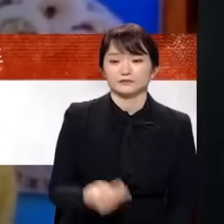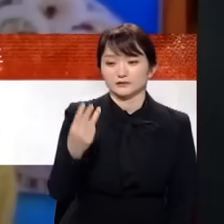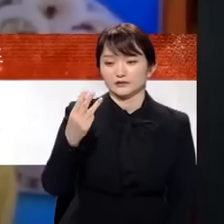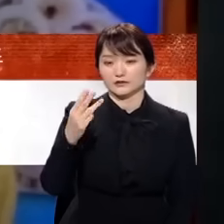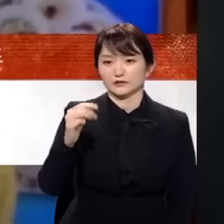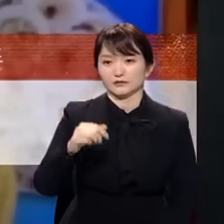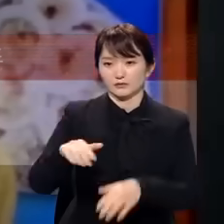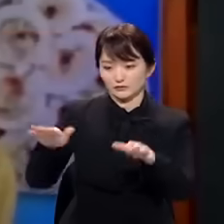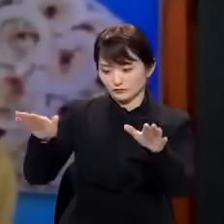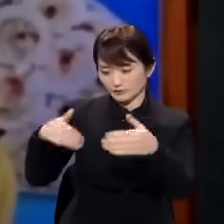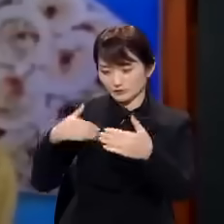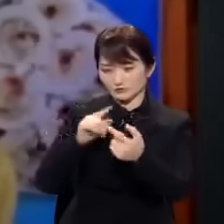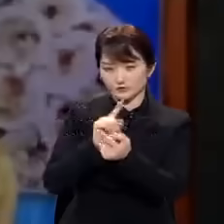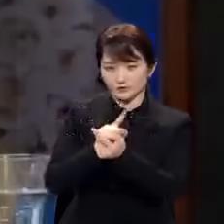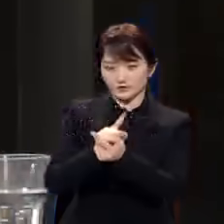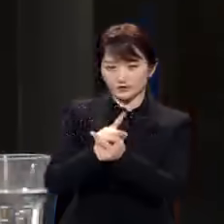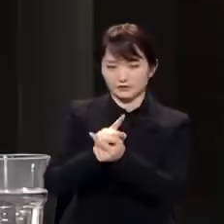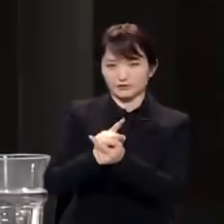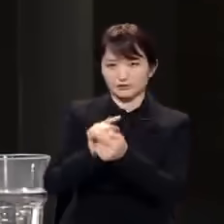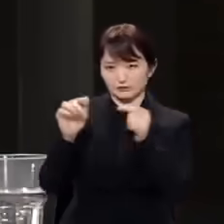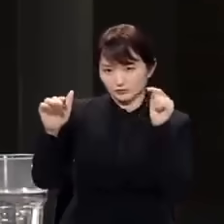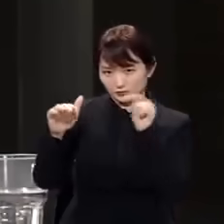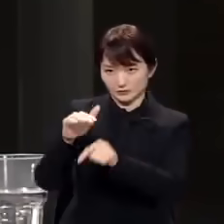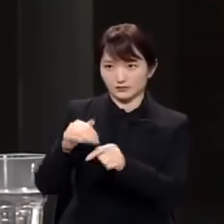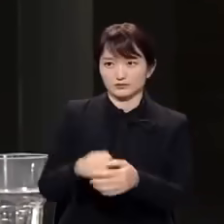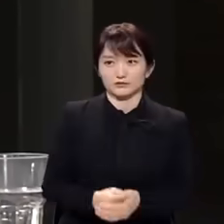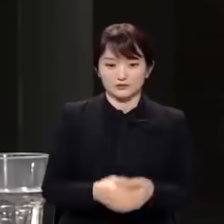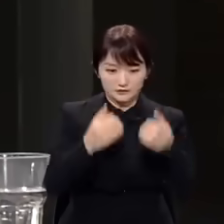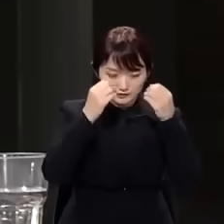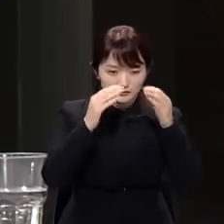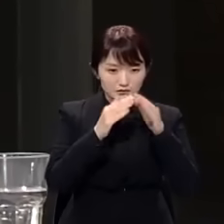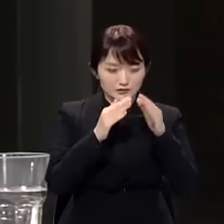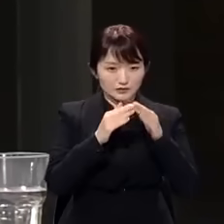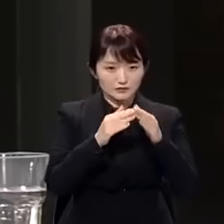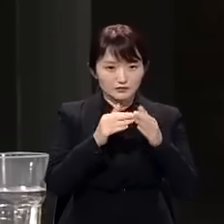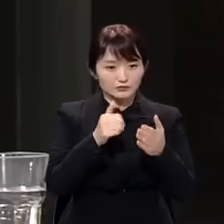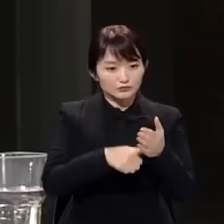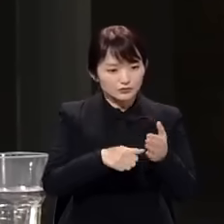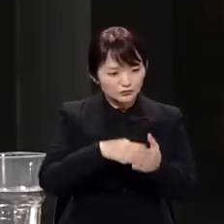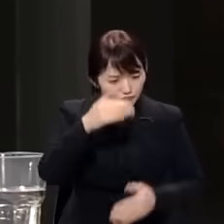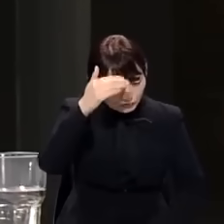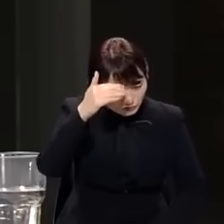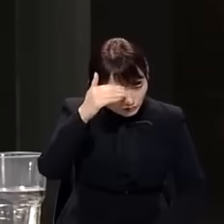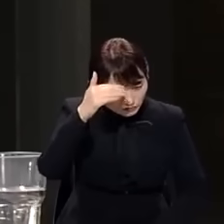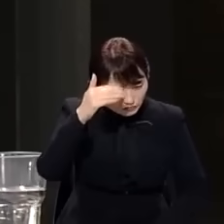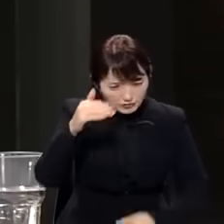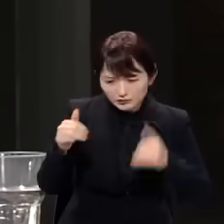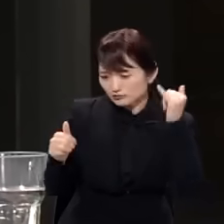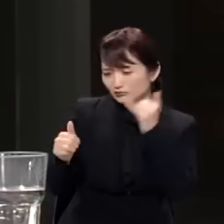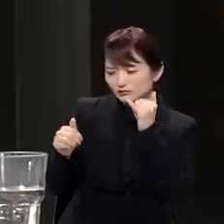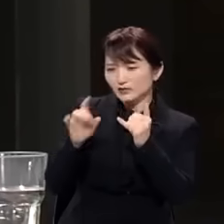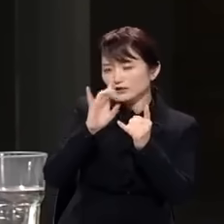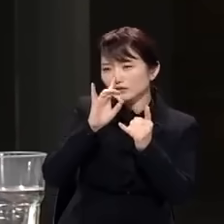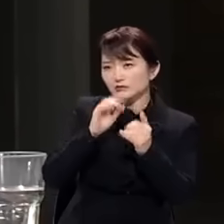삼자대면 하러 간 거죠. 자, 같이 신혼집 가구 보러 가기로 한 남자친구가 연락을 안 받아서